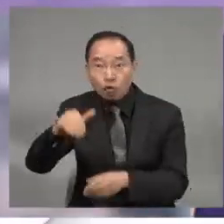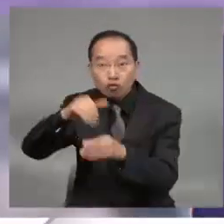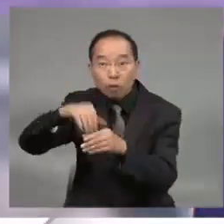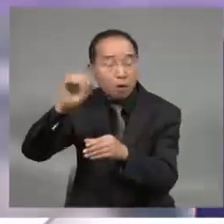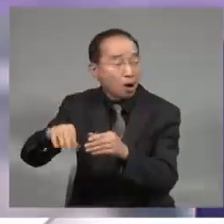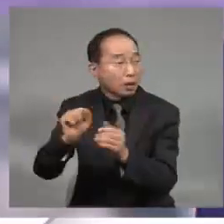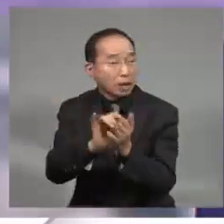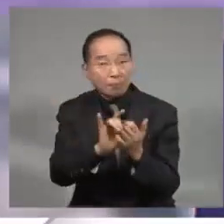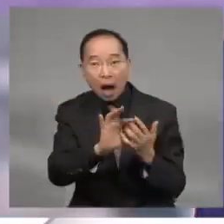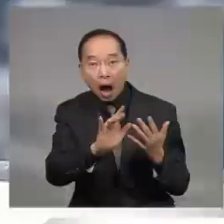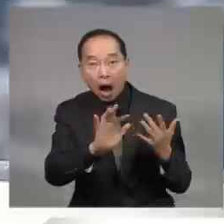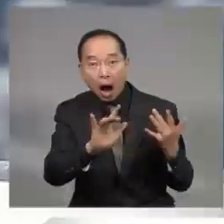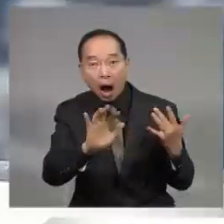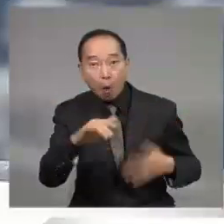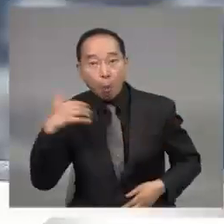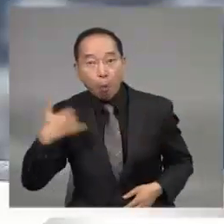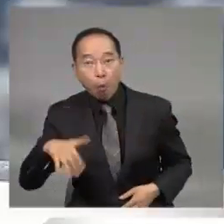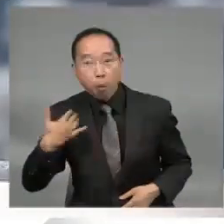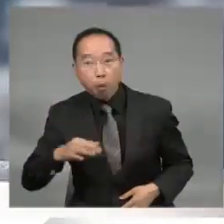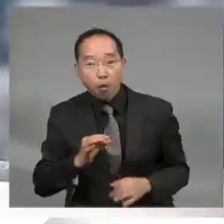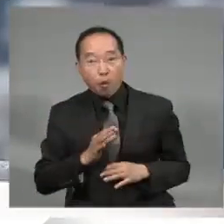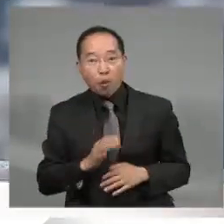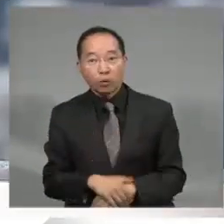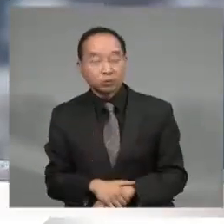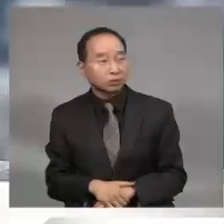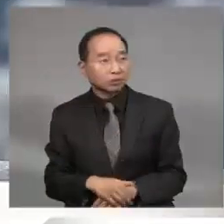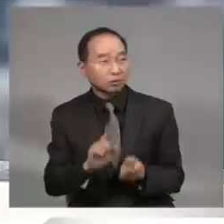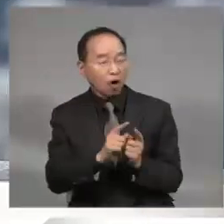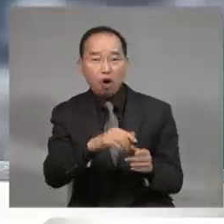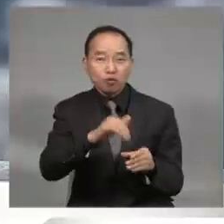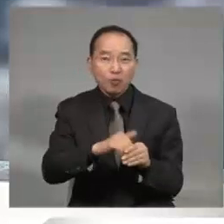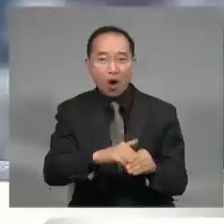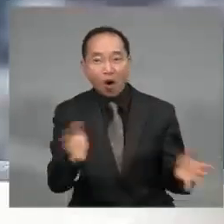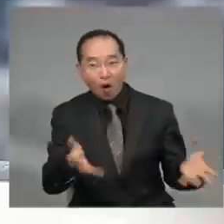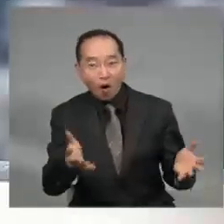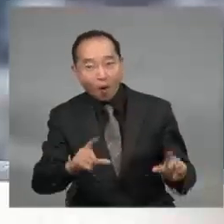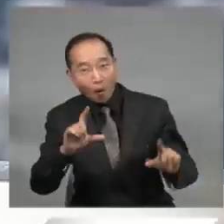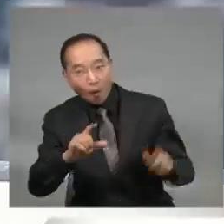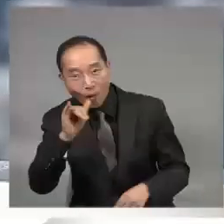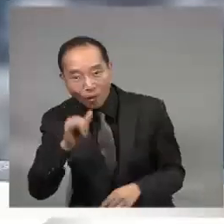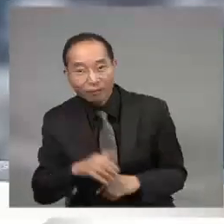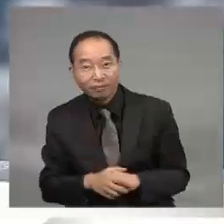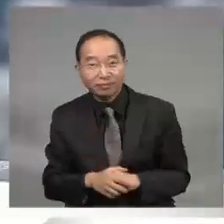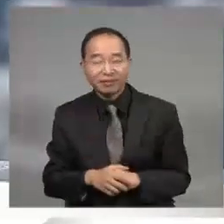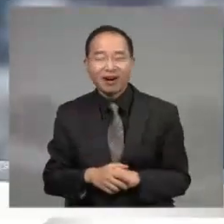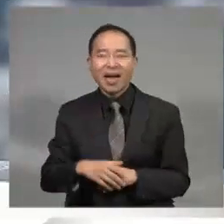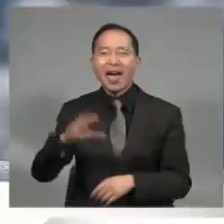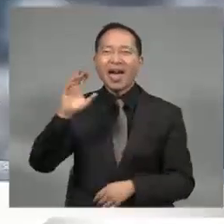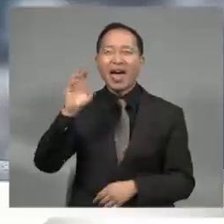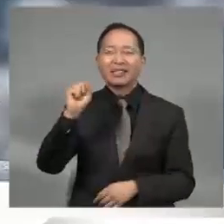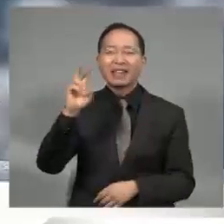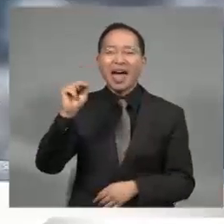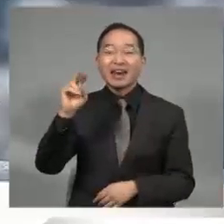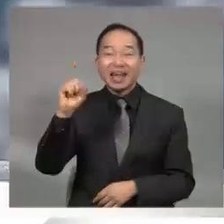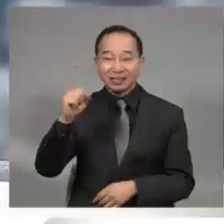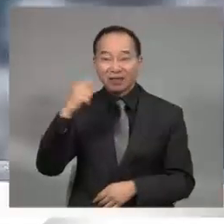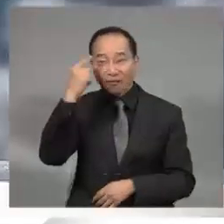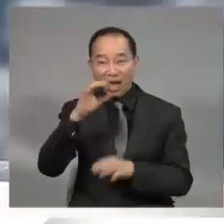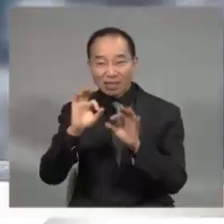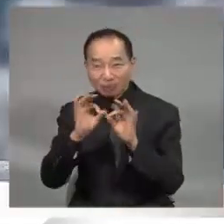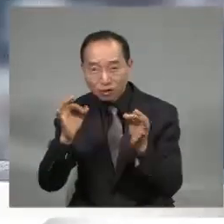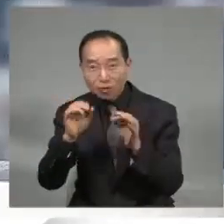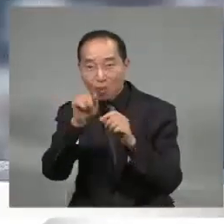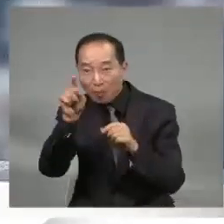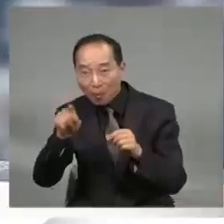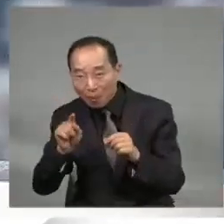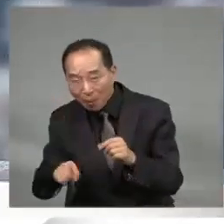기다리는 모습에 깜짝 놀라기도 했고 또 서로서로 투표를 독려하는 모습도 많고 SNS를 통해서도 그죠? 투표 인증 또